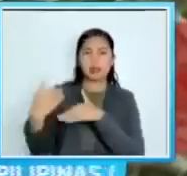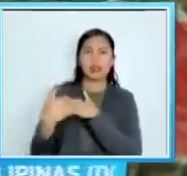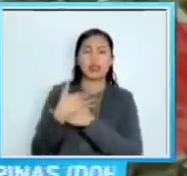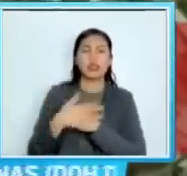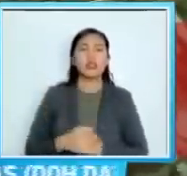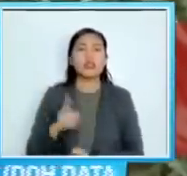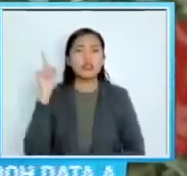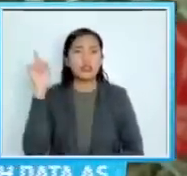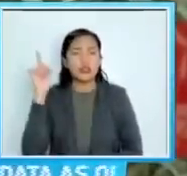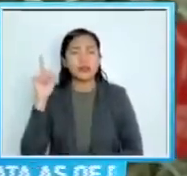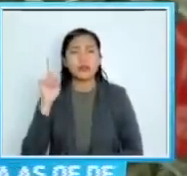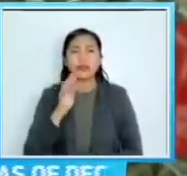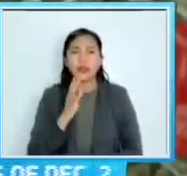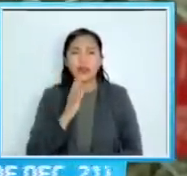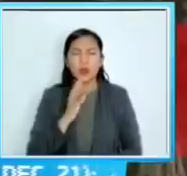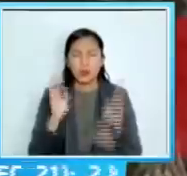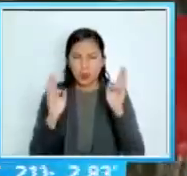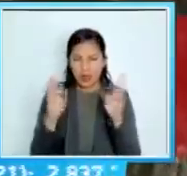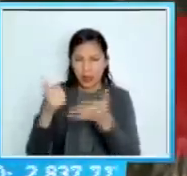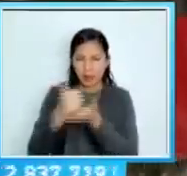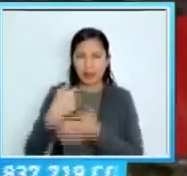mga damit. Wala na akong damit na magamit.